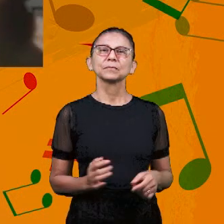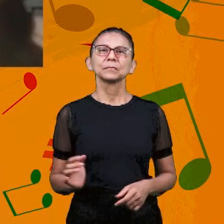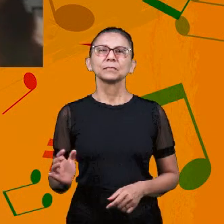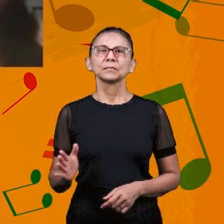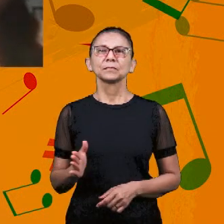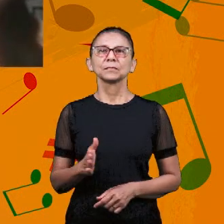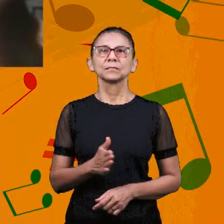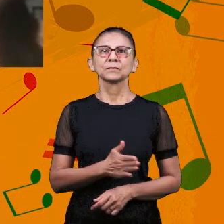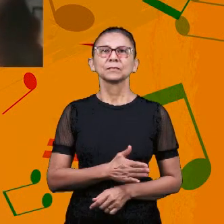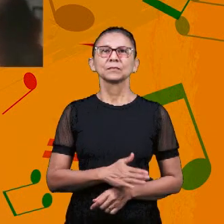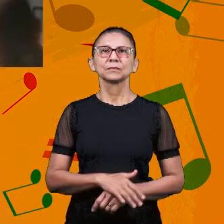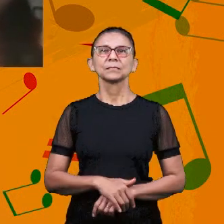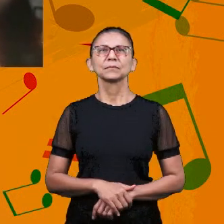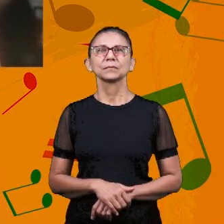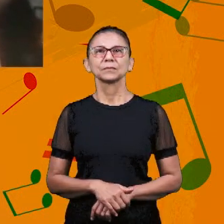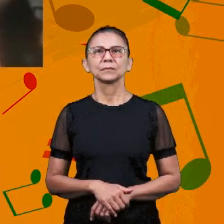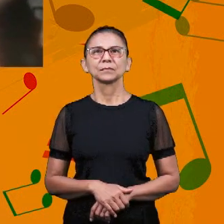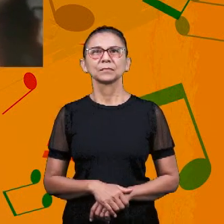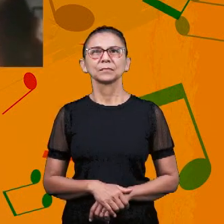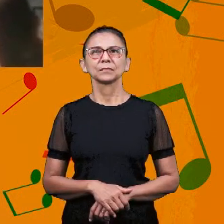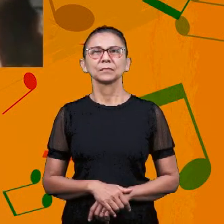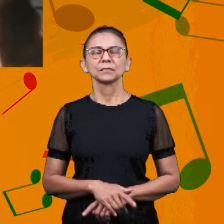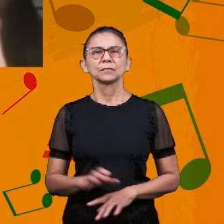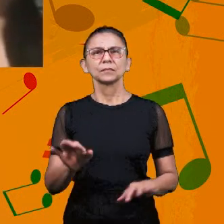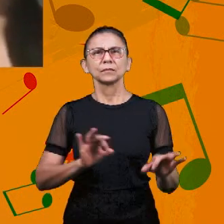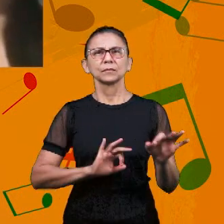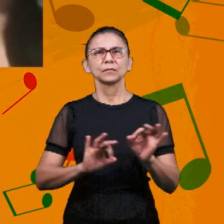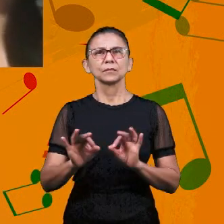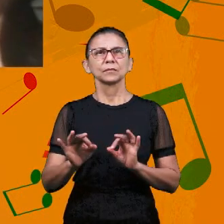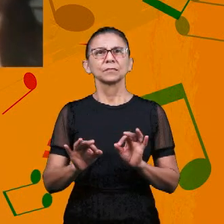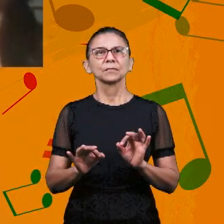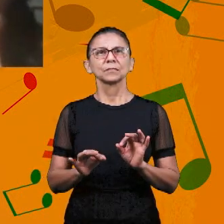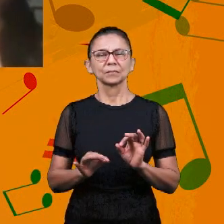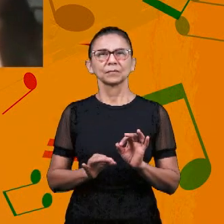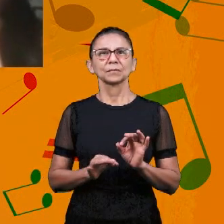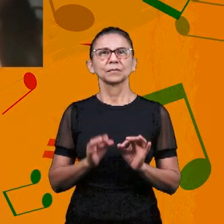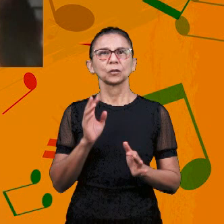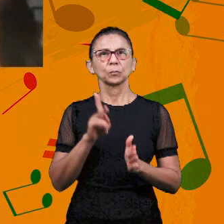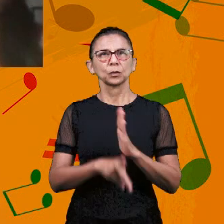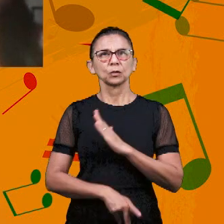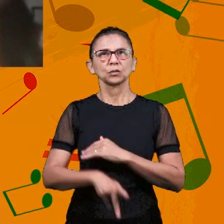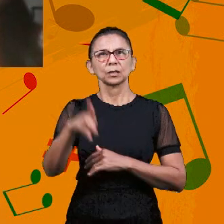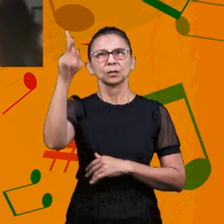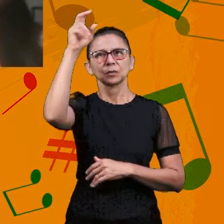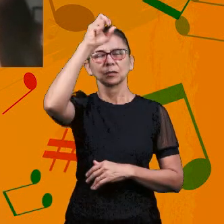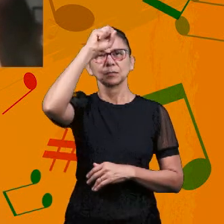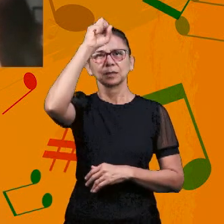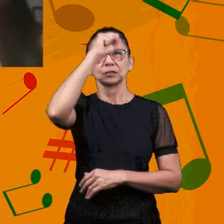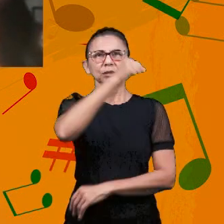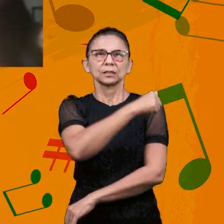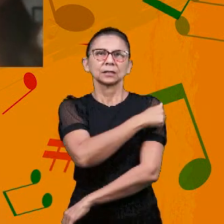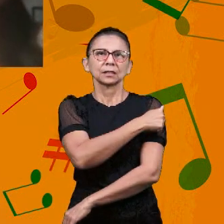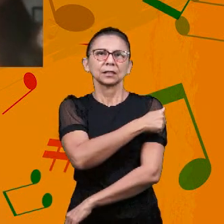Voici les élèves du projet apprenti de l'église d'Itaquera, São Paulo.